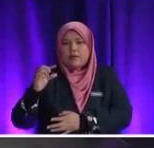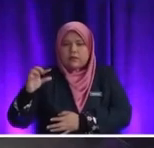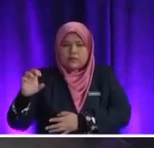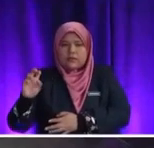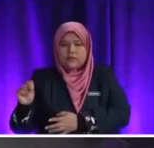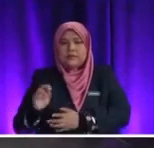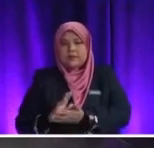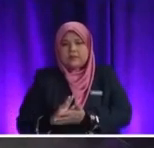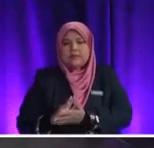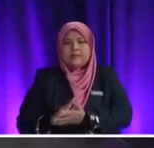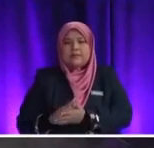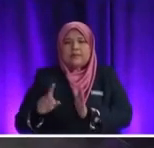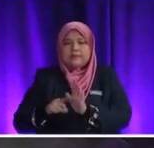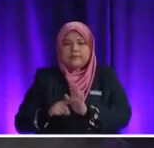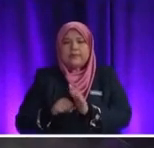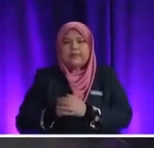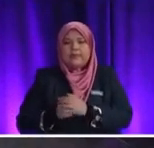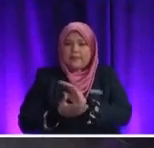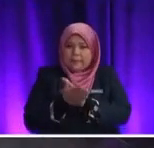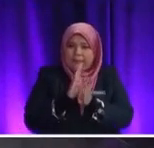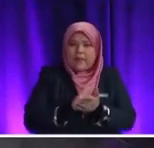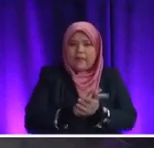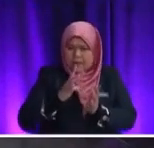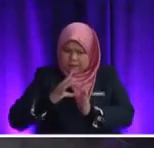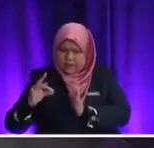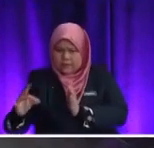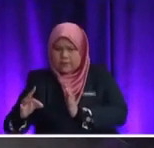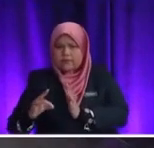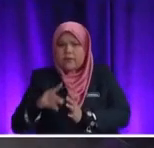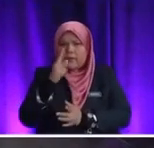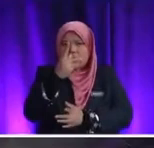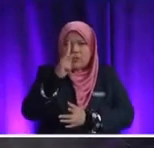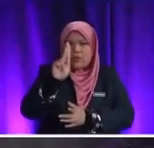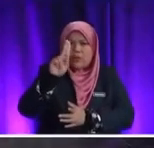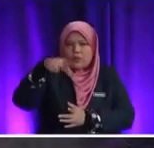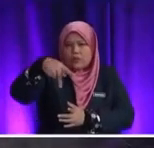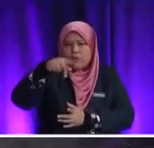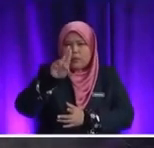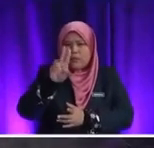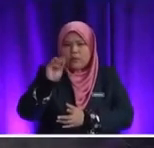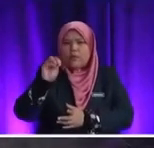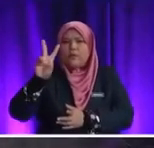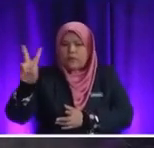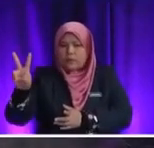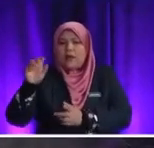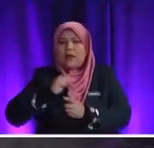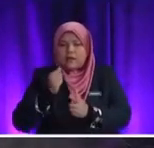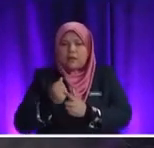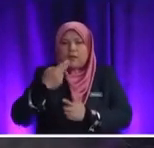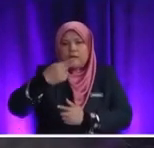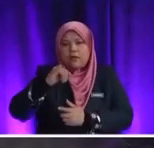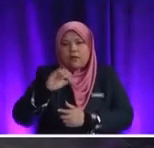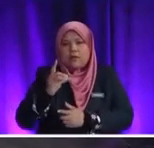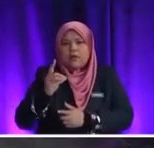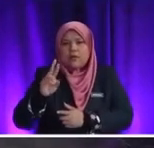ada jaringan ia Oke jadi ayo Zuhdi akan pilih juga antara kurun dua ataupun hydrogen Oke